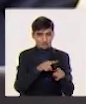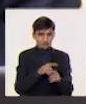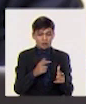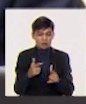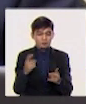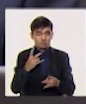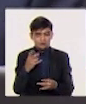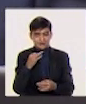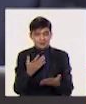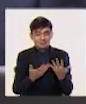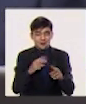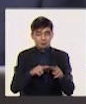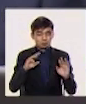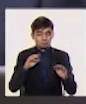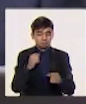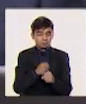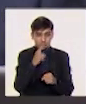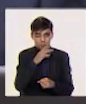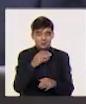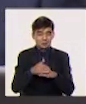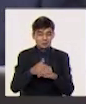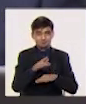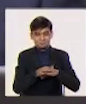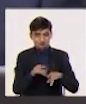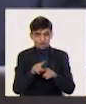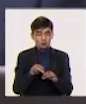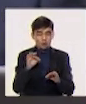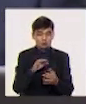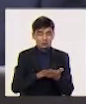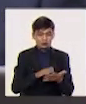қажет. Олай етпеген жағдайда несиені кешіру туралы талаптар үздіксіз жалғаса береді.